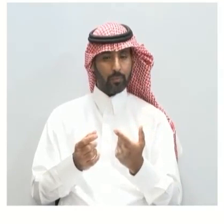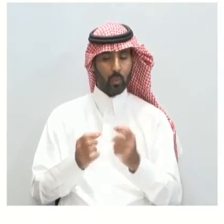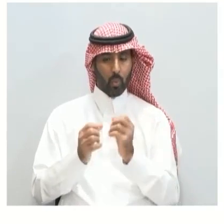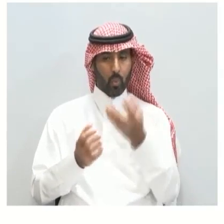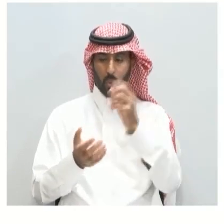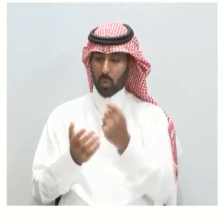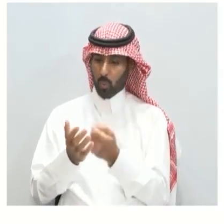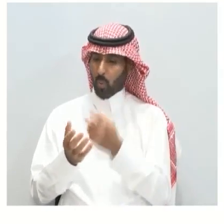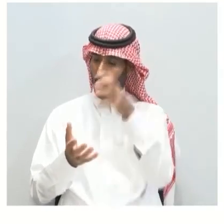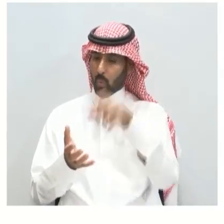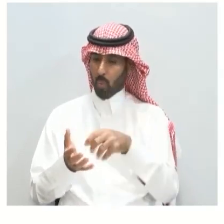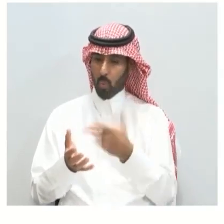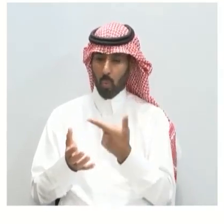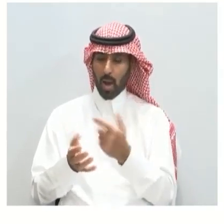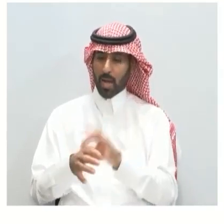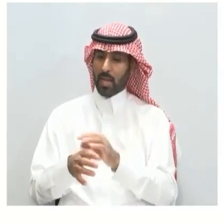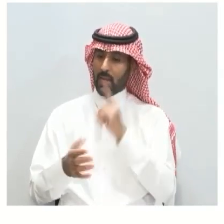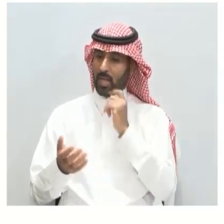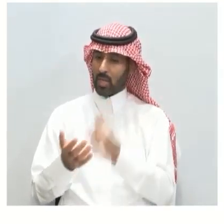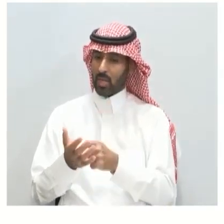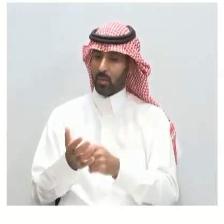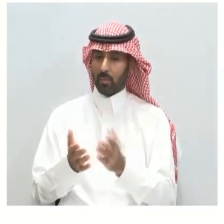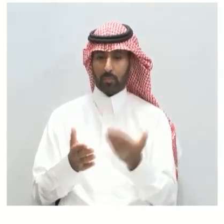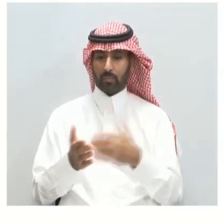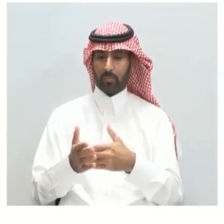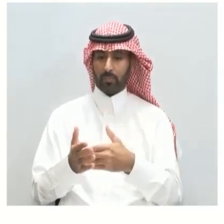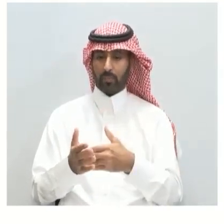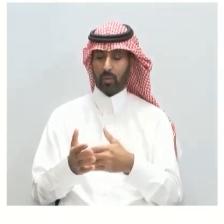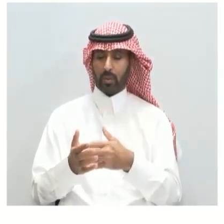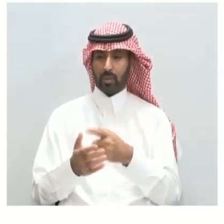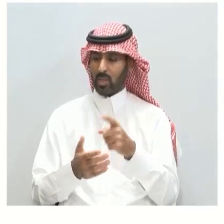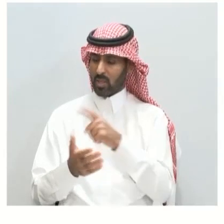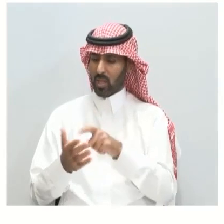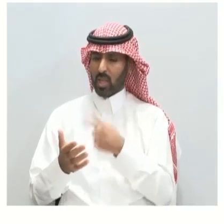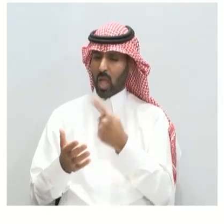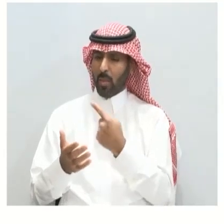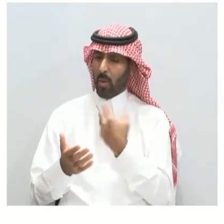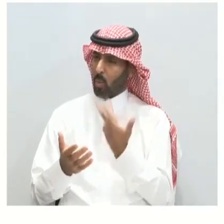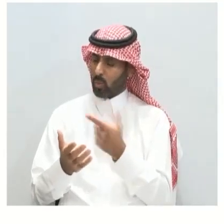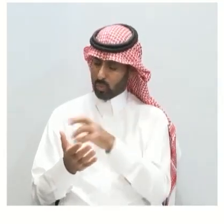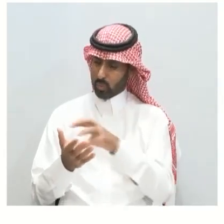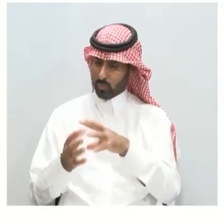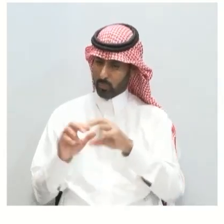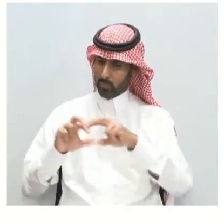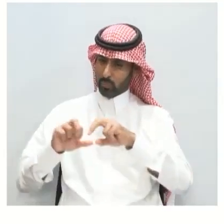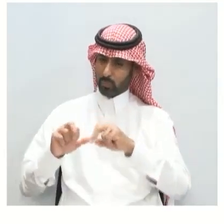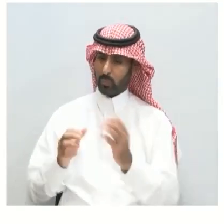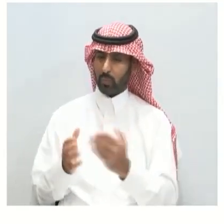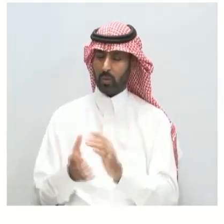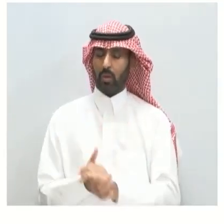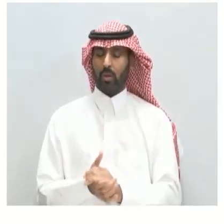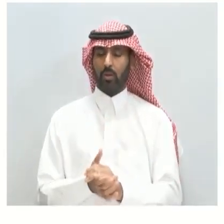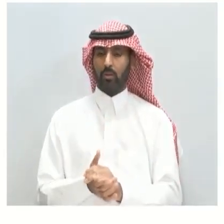واضعه وكذلك حكمه وختاما مسائله هذه هي المسائل العشره قبل كل علم